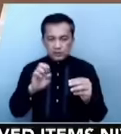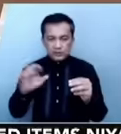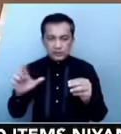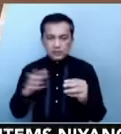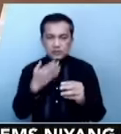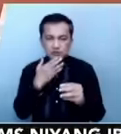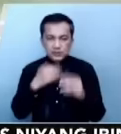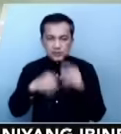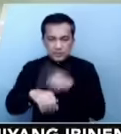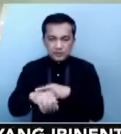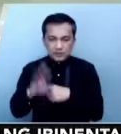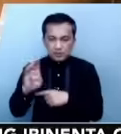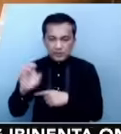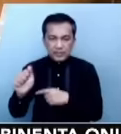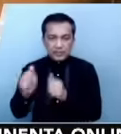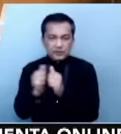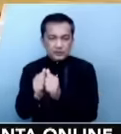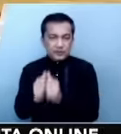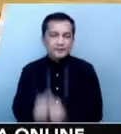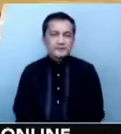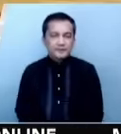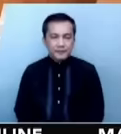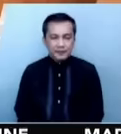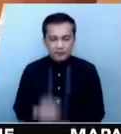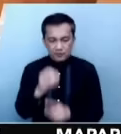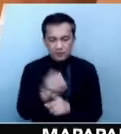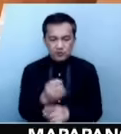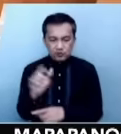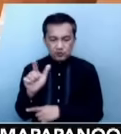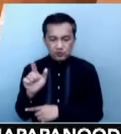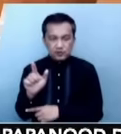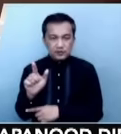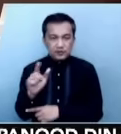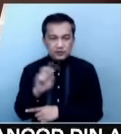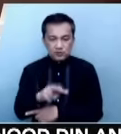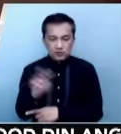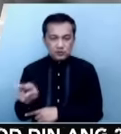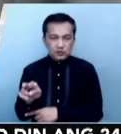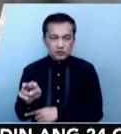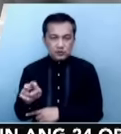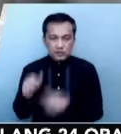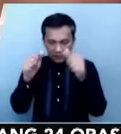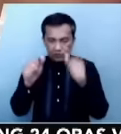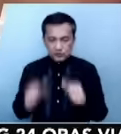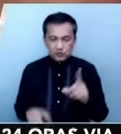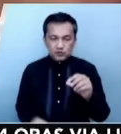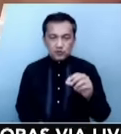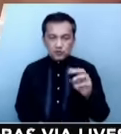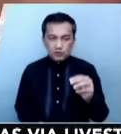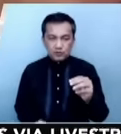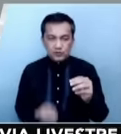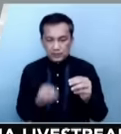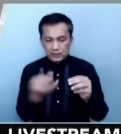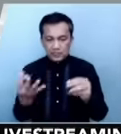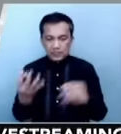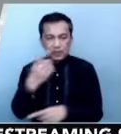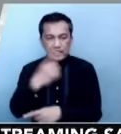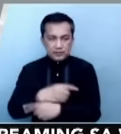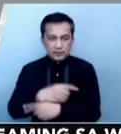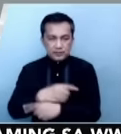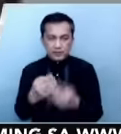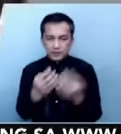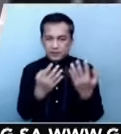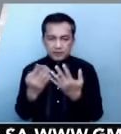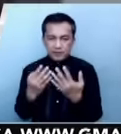Bea together. October 21, 2022 ito ipinost ni Dominic ilang araw matapos ang birthday ni Bea